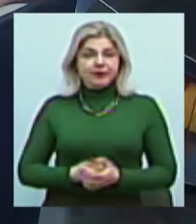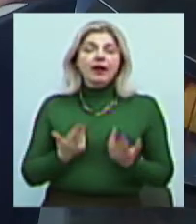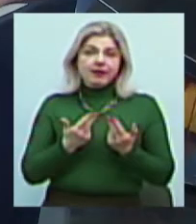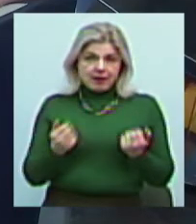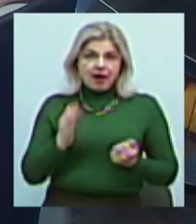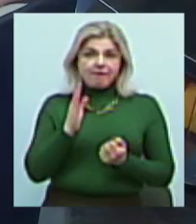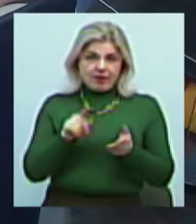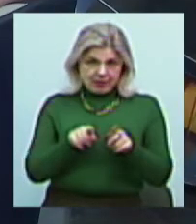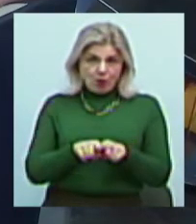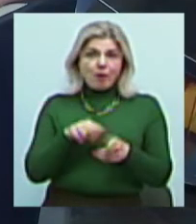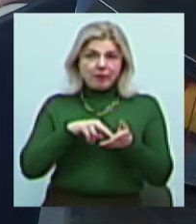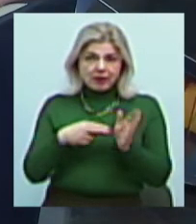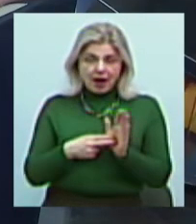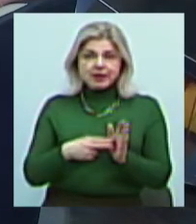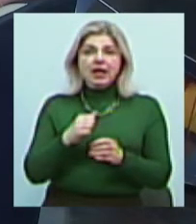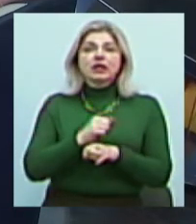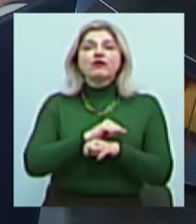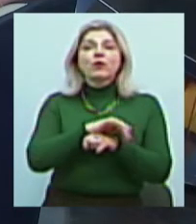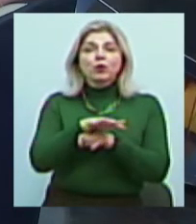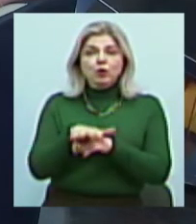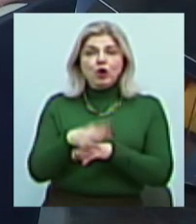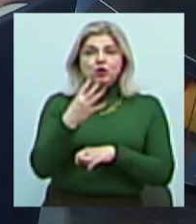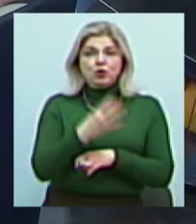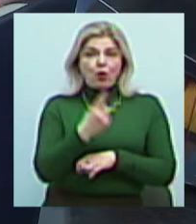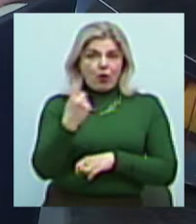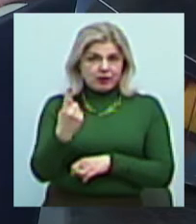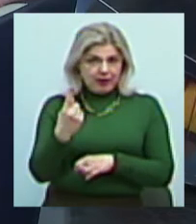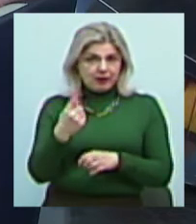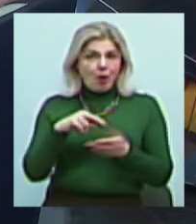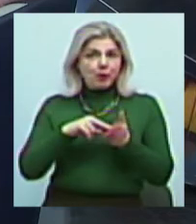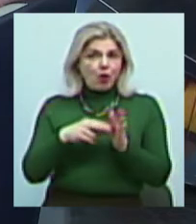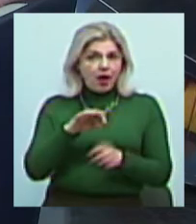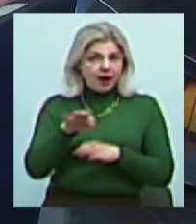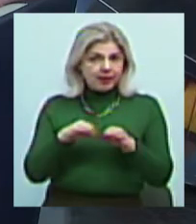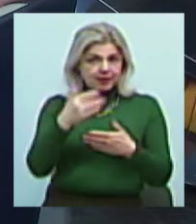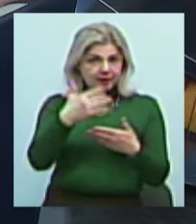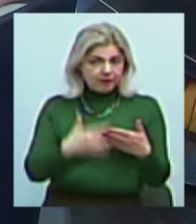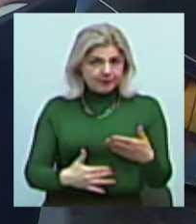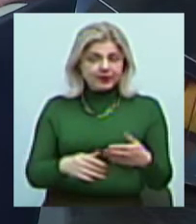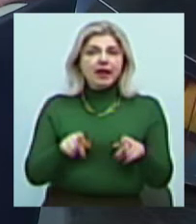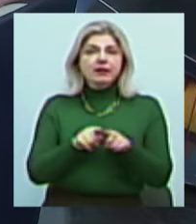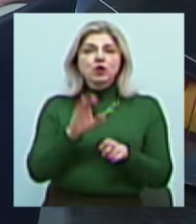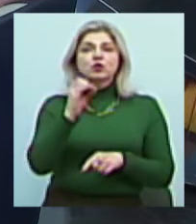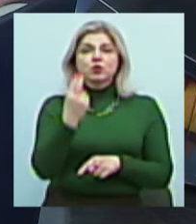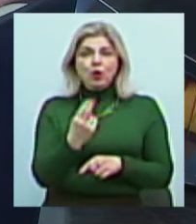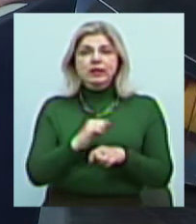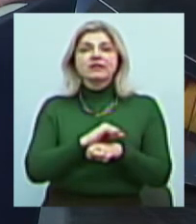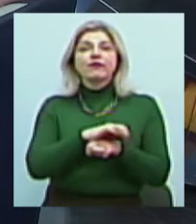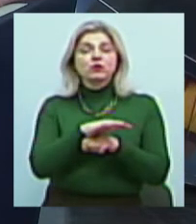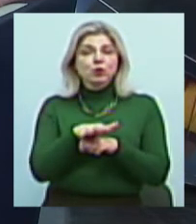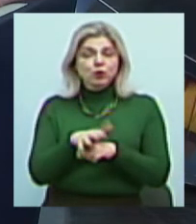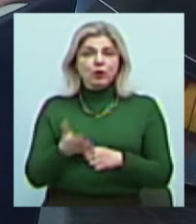плані інфраструктурних проєктів 41. Це в таких сферах, як соціальна